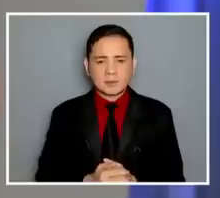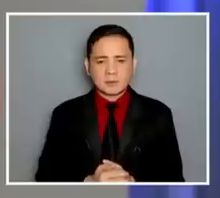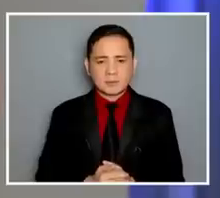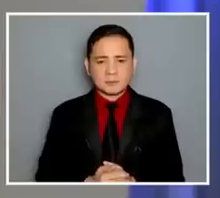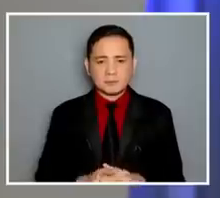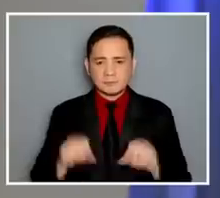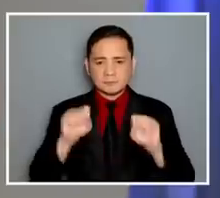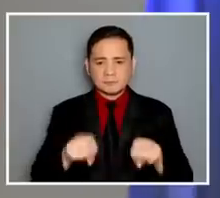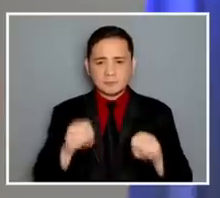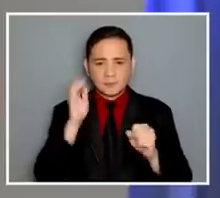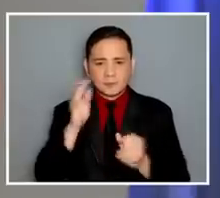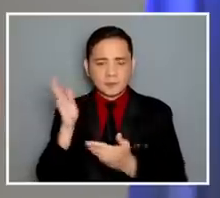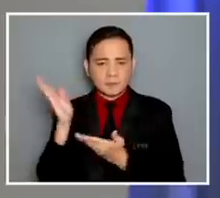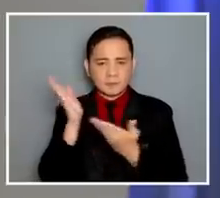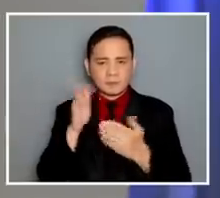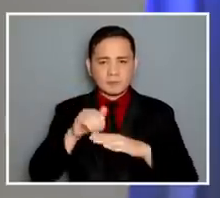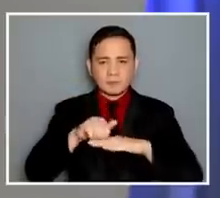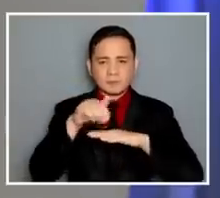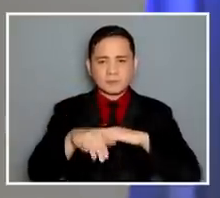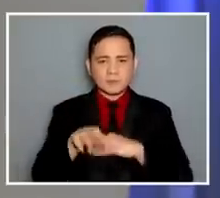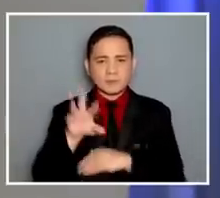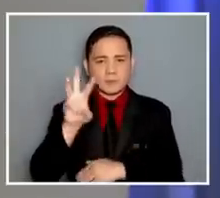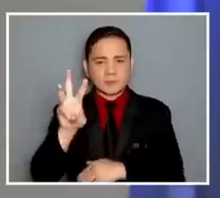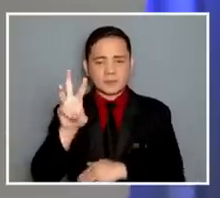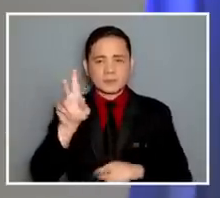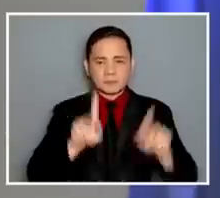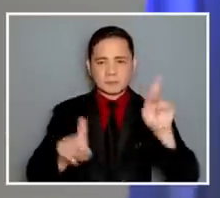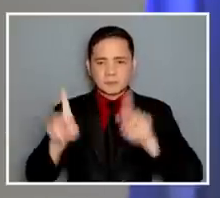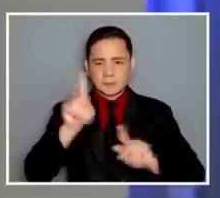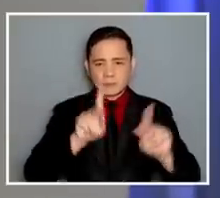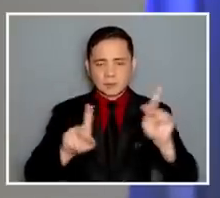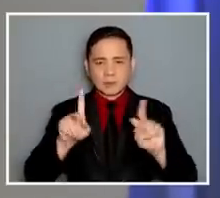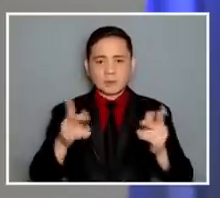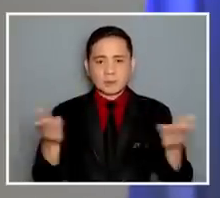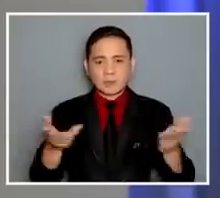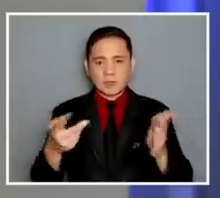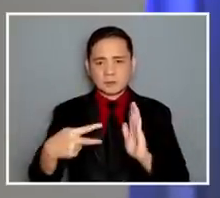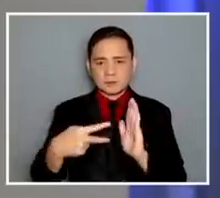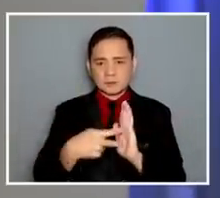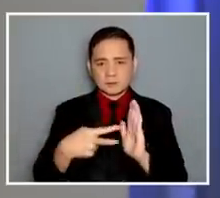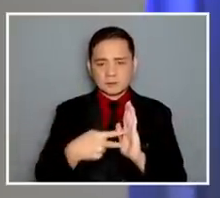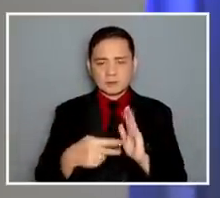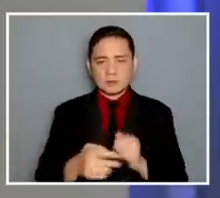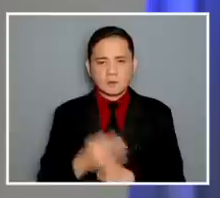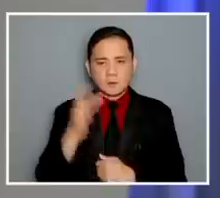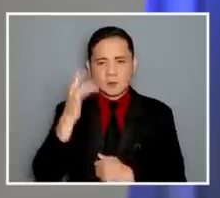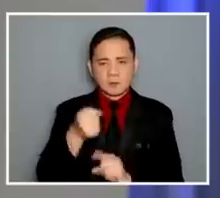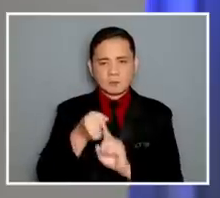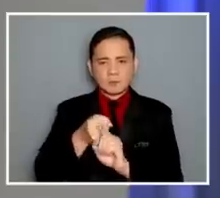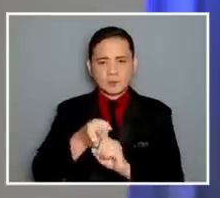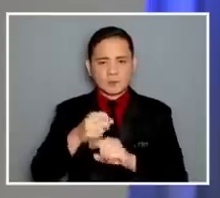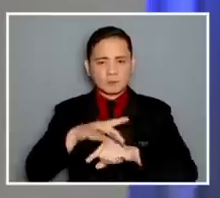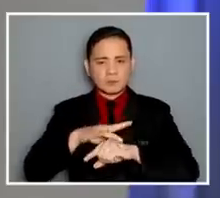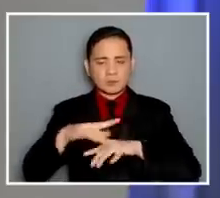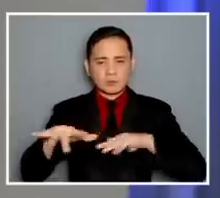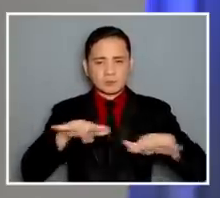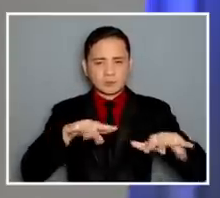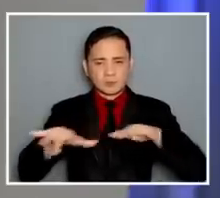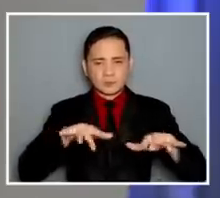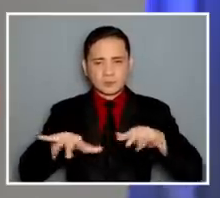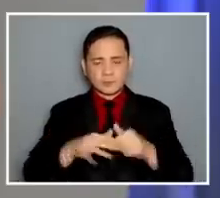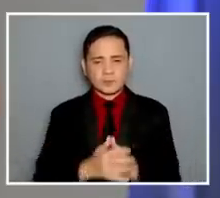ng 6-person response team ang Pilipinas sa Syria na malubharing naapektuhan ng naturang